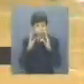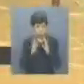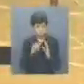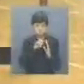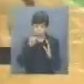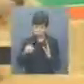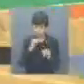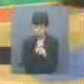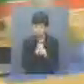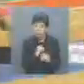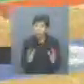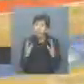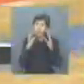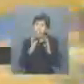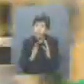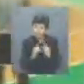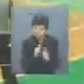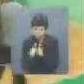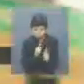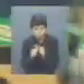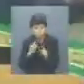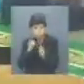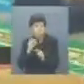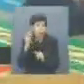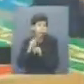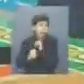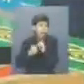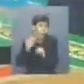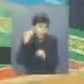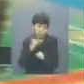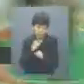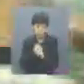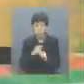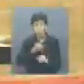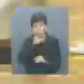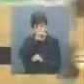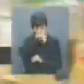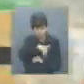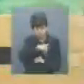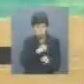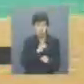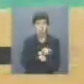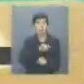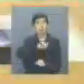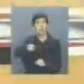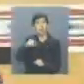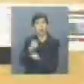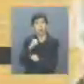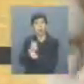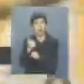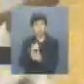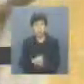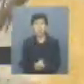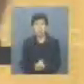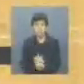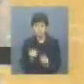ก็คือการเจอกันนัดชิงชนะเลิศเมื่อฤดูกาลที่แล้วซึ่งตอนนั้นทีมช้างนั้นเอาชนะทรัติออนได้ถึงกรุงมะนิลา2